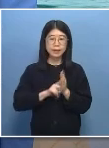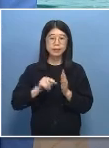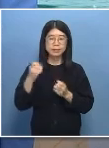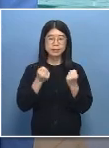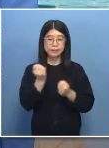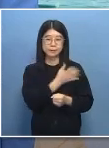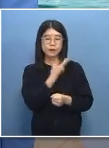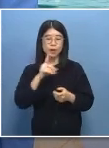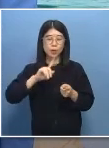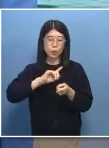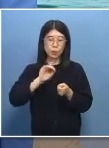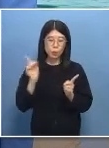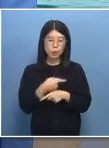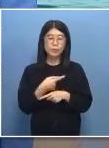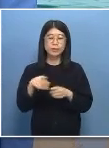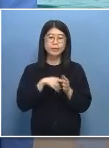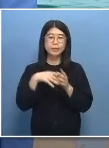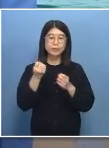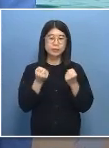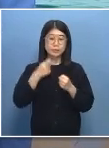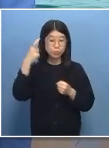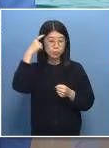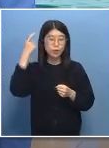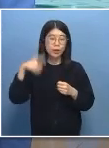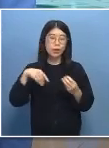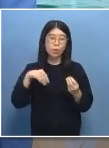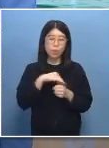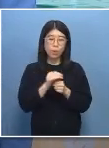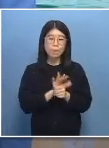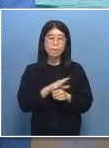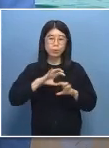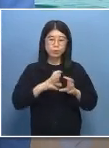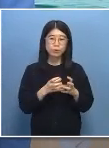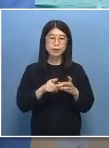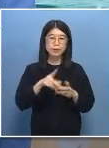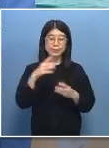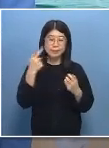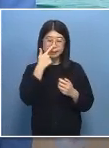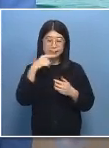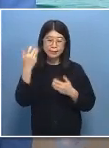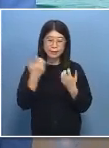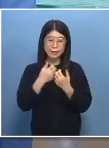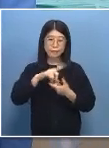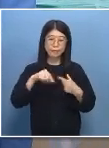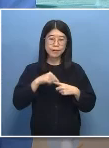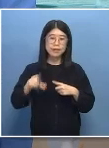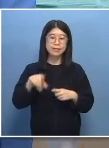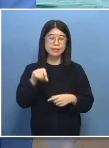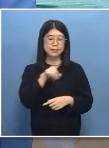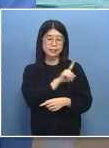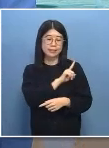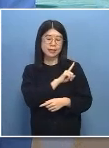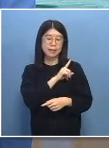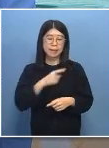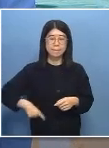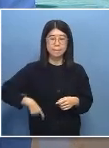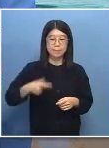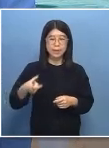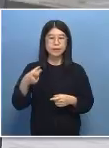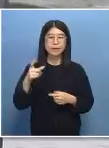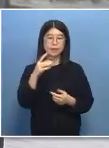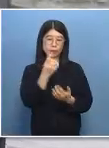意欲。有環保團體就認為，新嘅計算方法更加能夠反映用者自負原則。由鄧永琳報導。